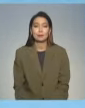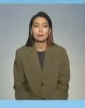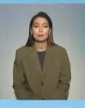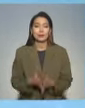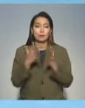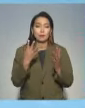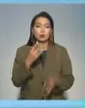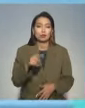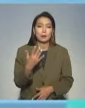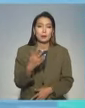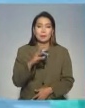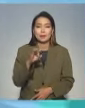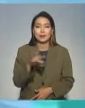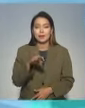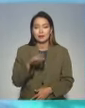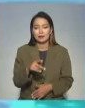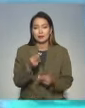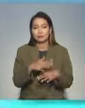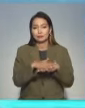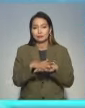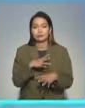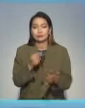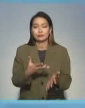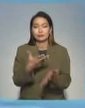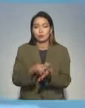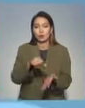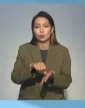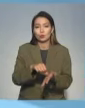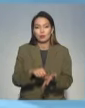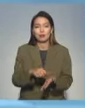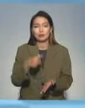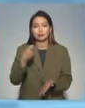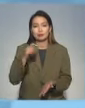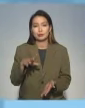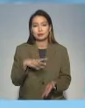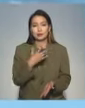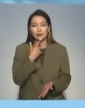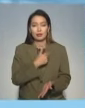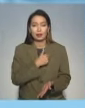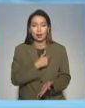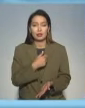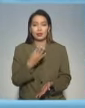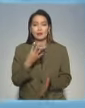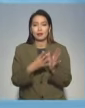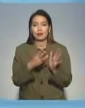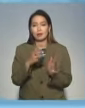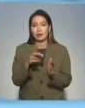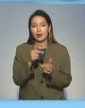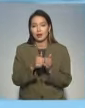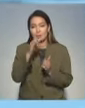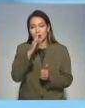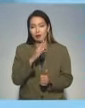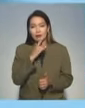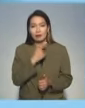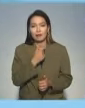Более 4,5 миллиардов тенге выделено на выплаты участникам Великой Отечественной войны к 9 мая. Каждый казахстанский фронтовик в